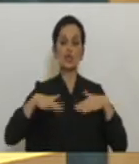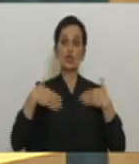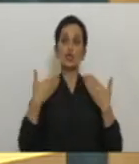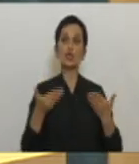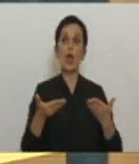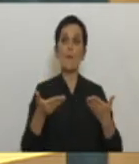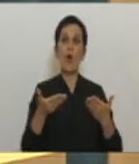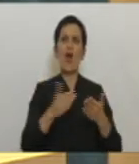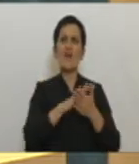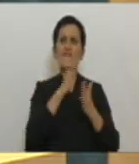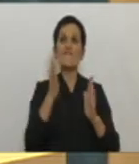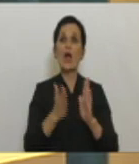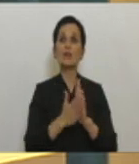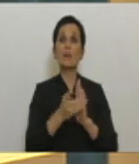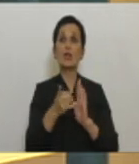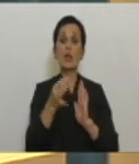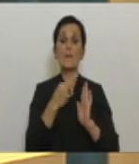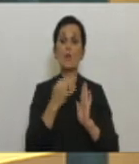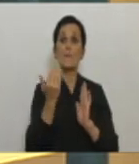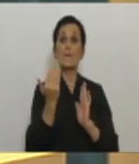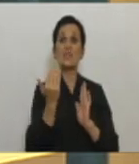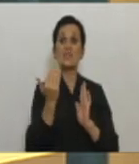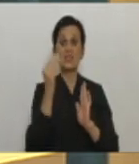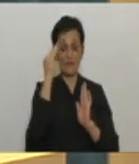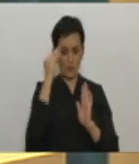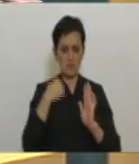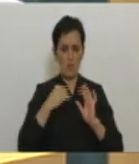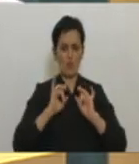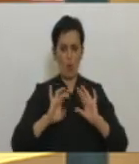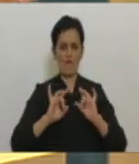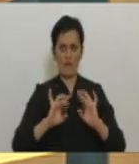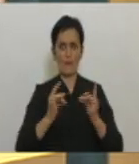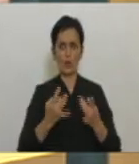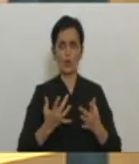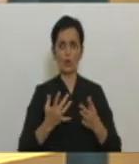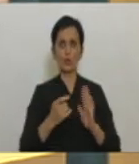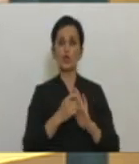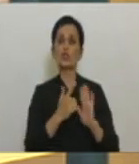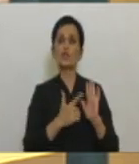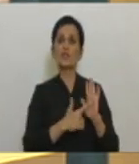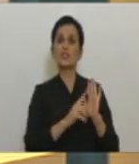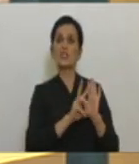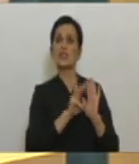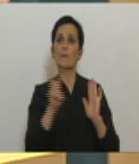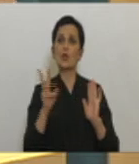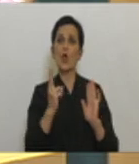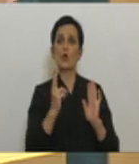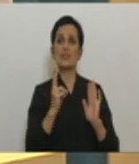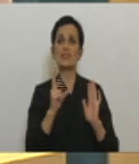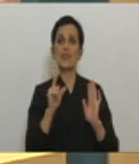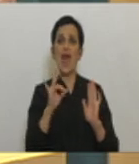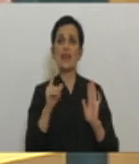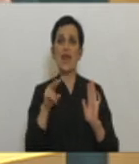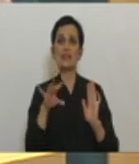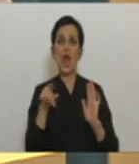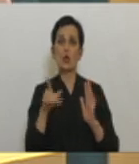აი ამ ყველაფრის პასუხი იქნება ეს მისი ვერსია მოუყვები უბრალოდ რომ 17 მილიონი წერეთლისთვის